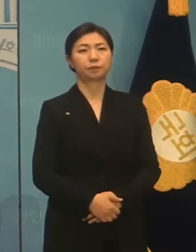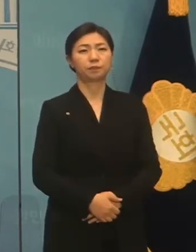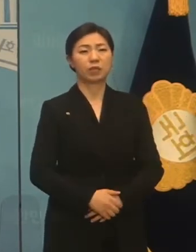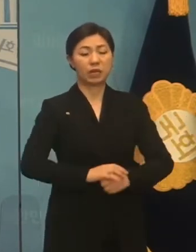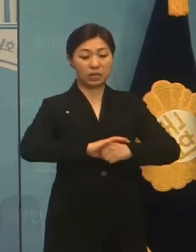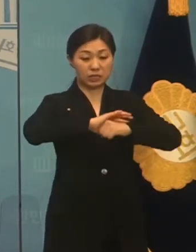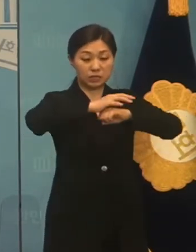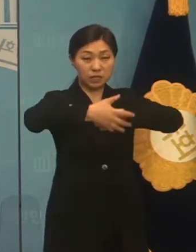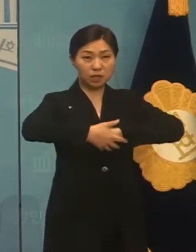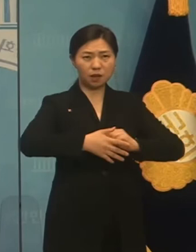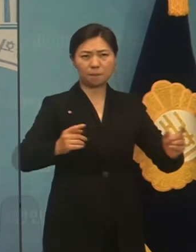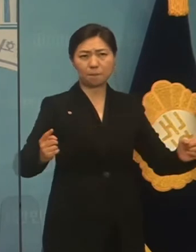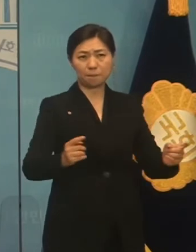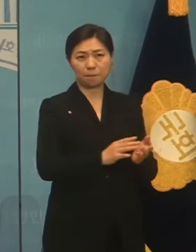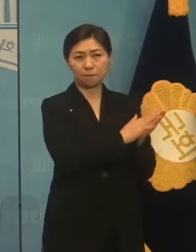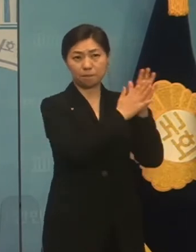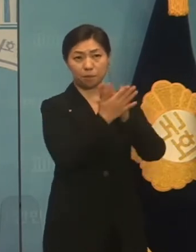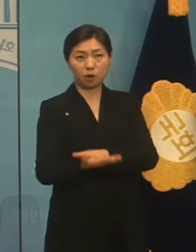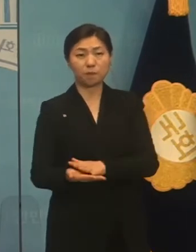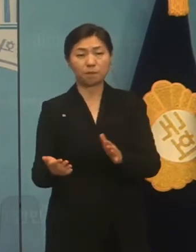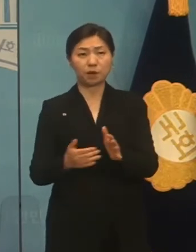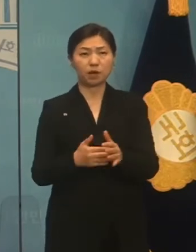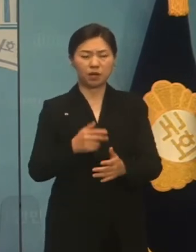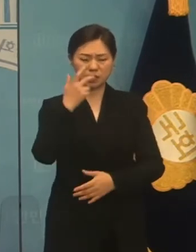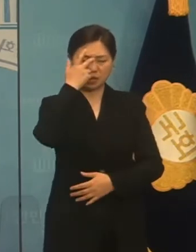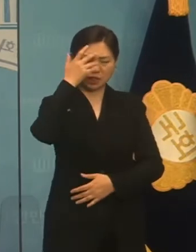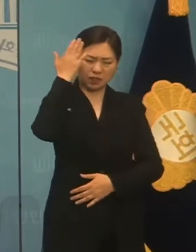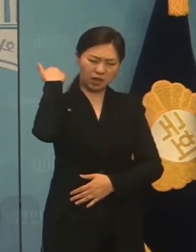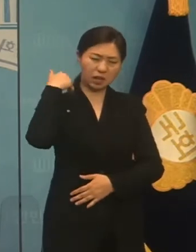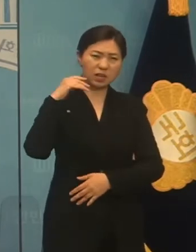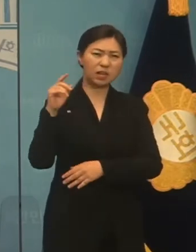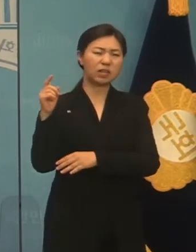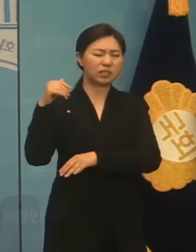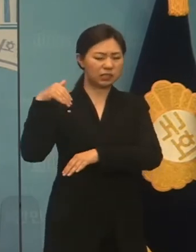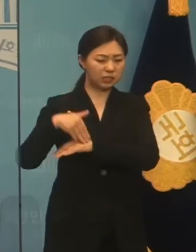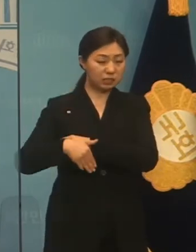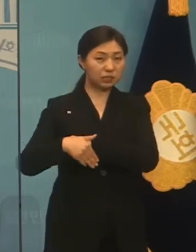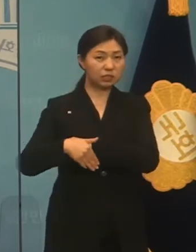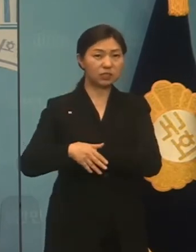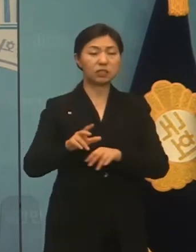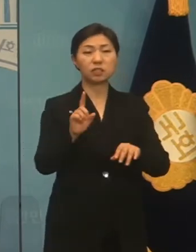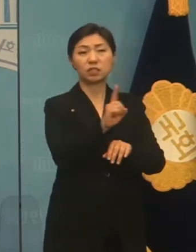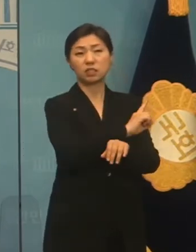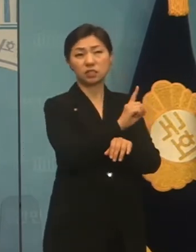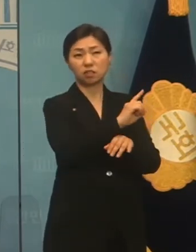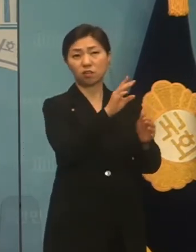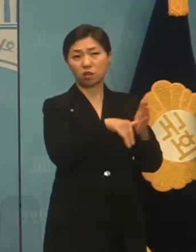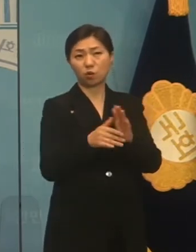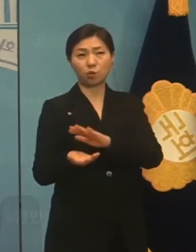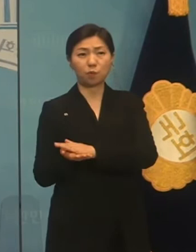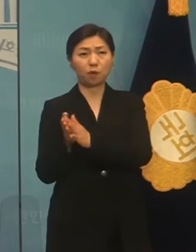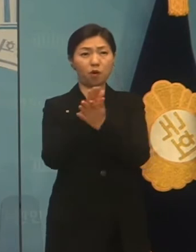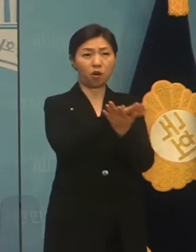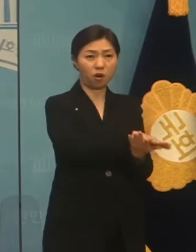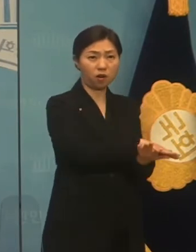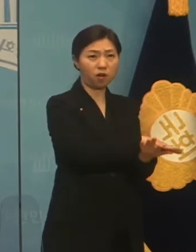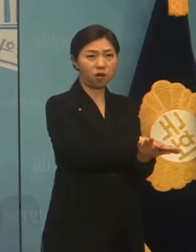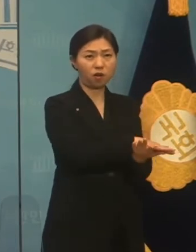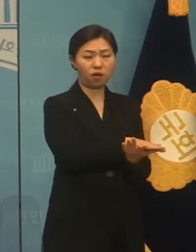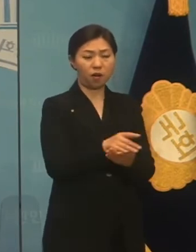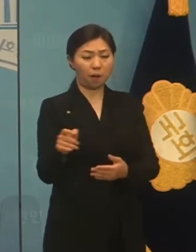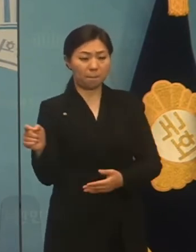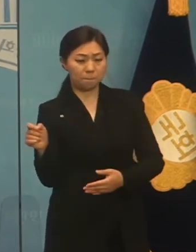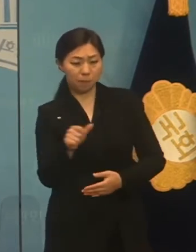세상이 바뀌었습니다. 하나는 그 세상이 디지털 세상으로 빠르게 무섭게 변하고